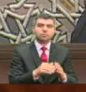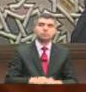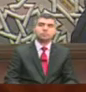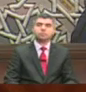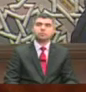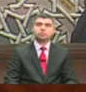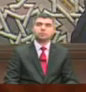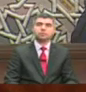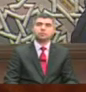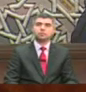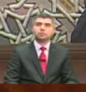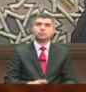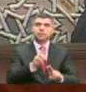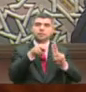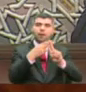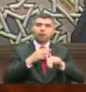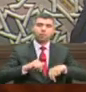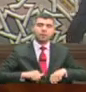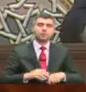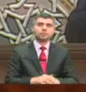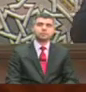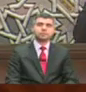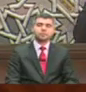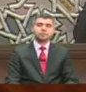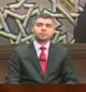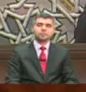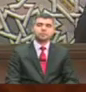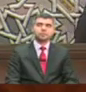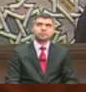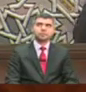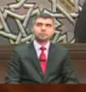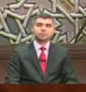المحترمة، الكلمة لكم السيد الوزير، تفضلوا مشكورين.